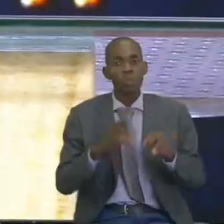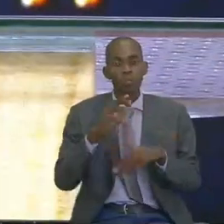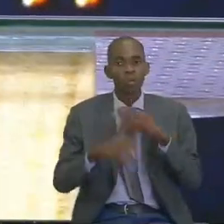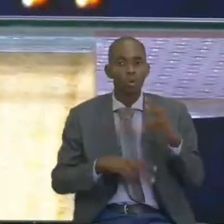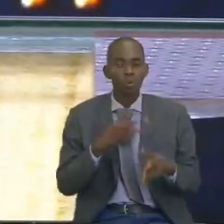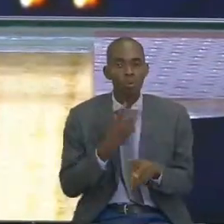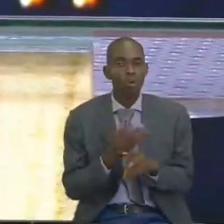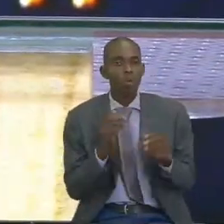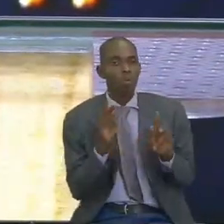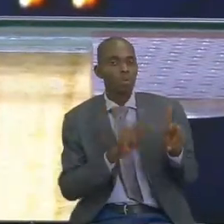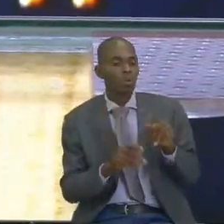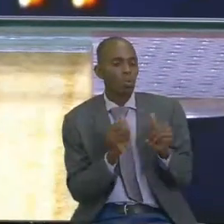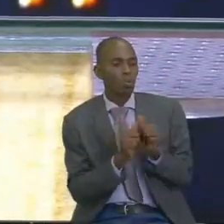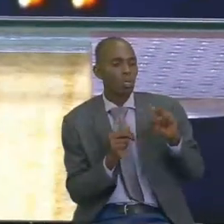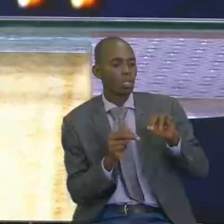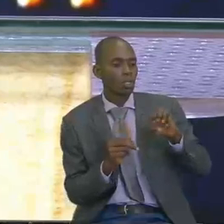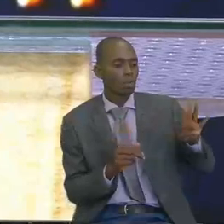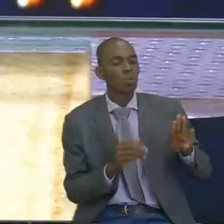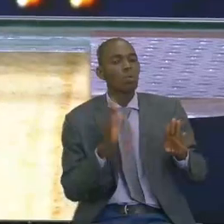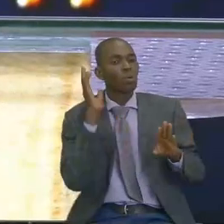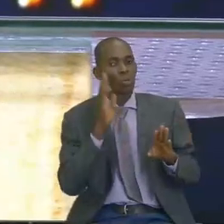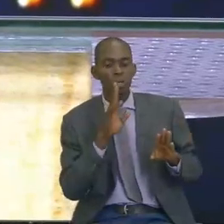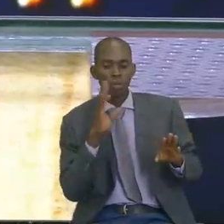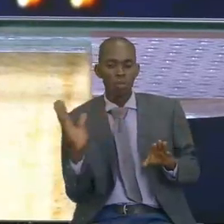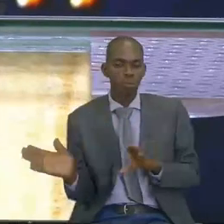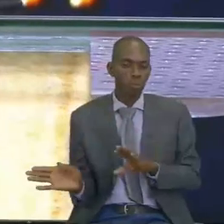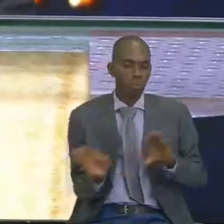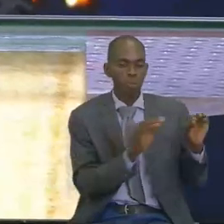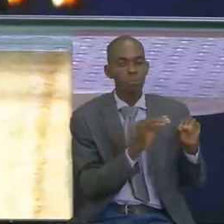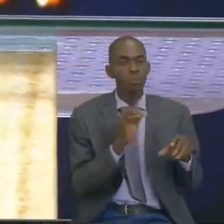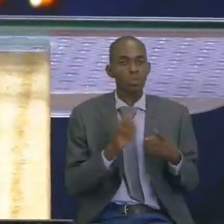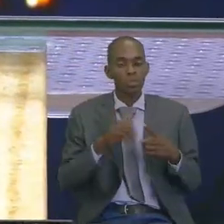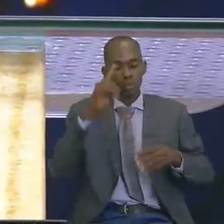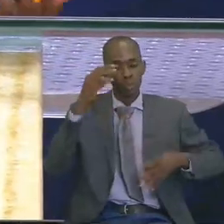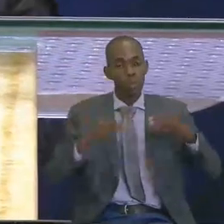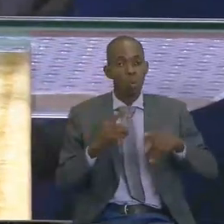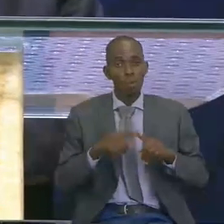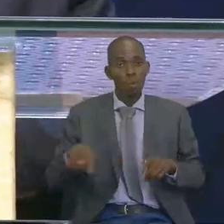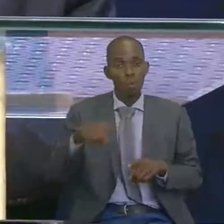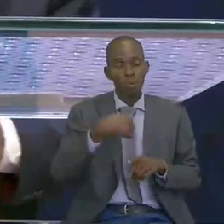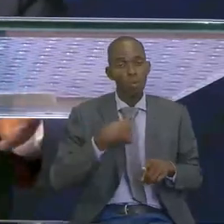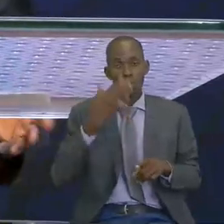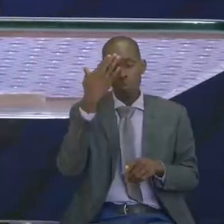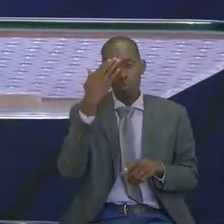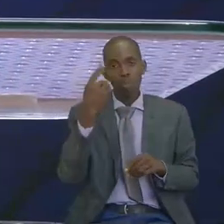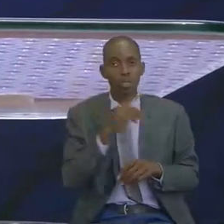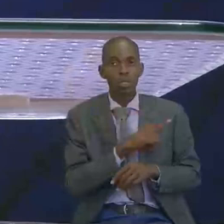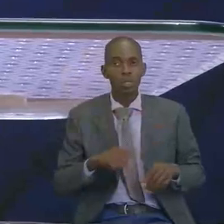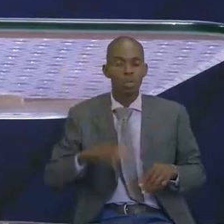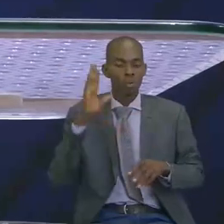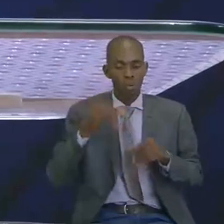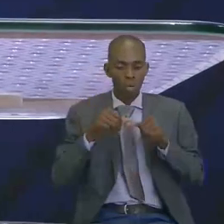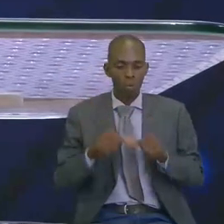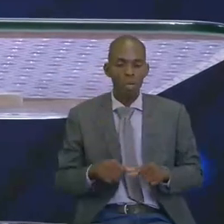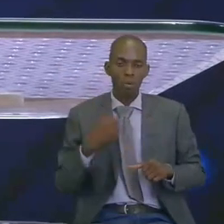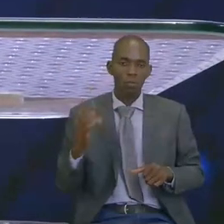du monde et Nebuchadnezzar, tous ces gens seront jetés en jugement. Mais ceux qui connaissent le Seigneur